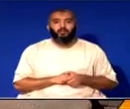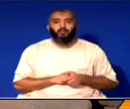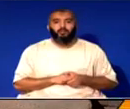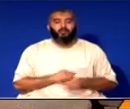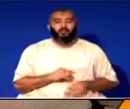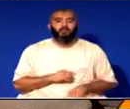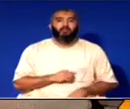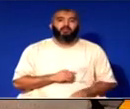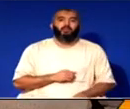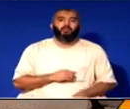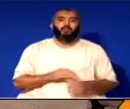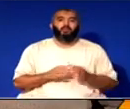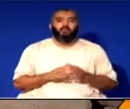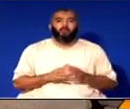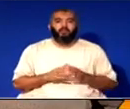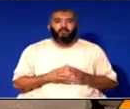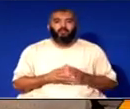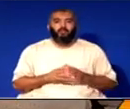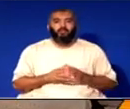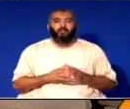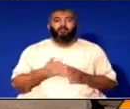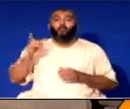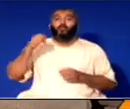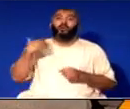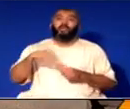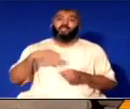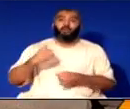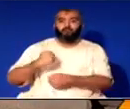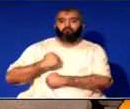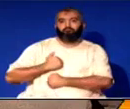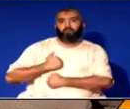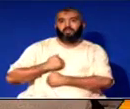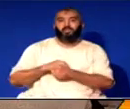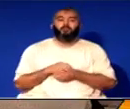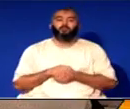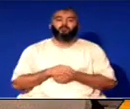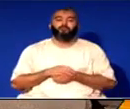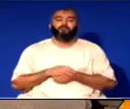الدرك ببدلته العسكريه وحطته عند راسي في غرفه نومي.